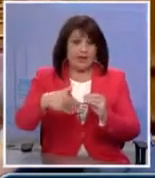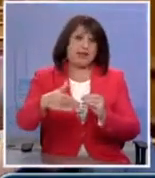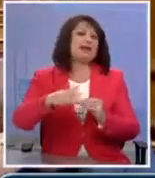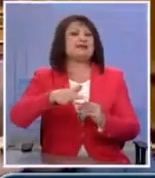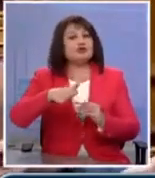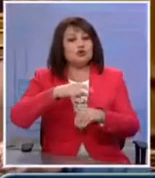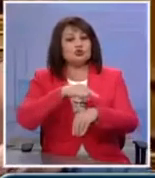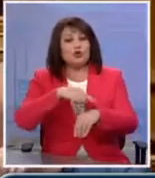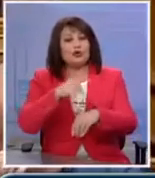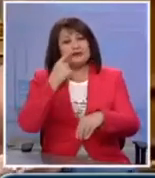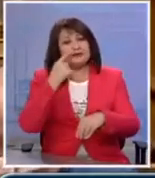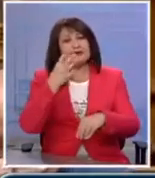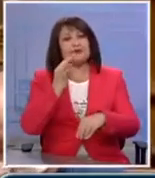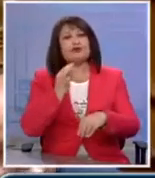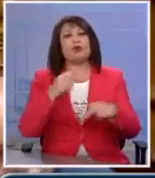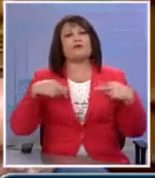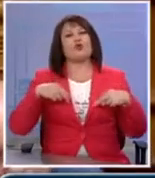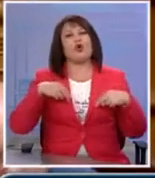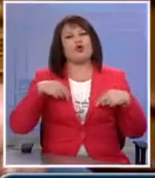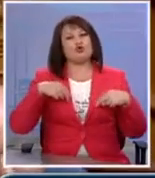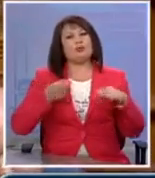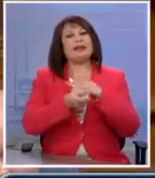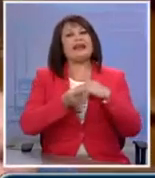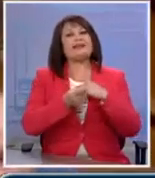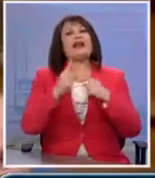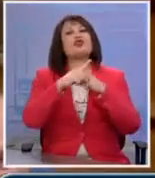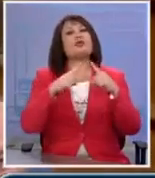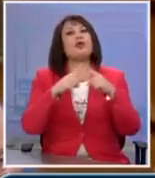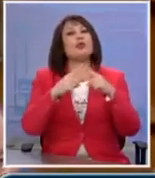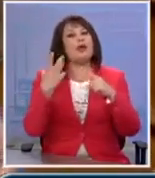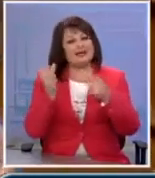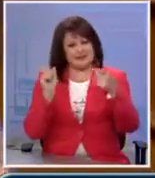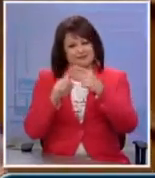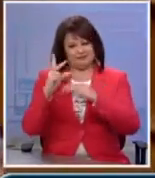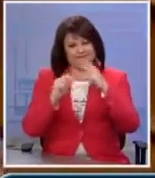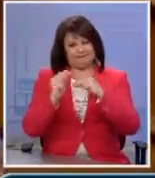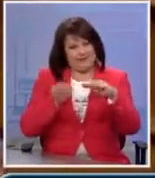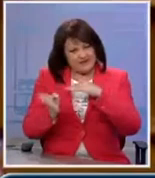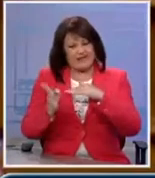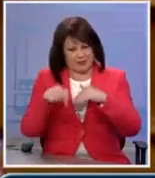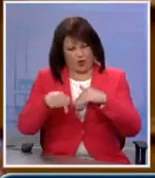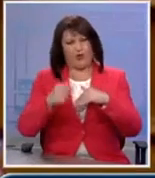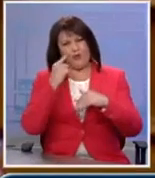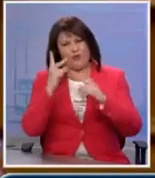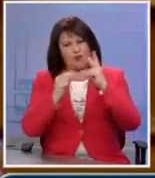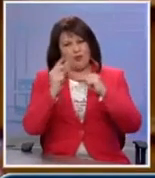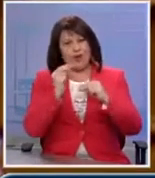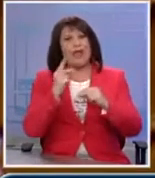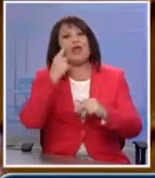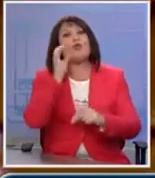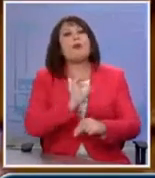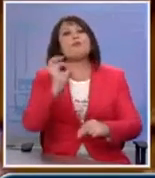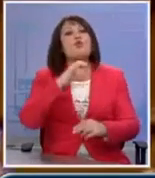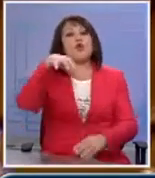ίσως και ώρες, γι' αυτό έφυγε η κυρία Χριστοδουλοπούλου, γιατί έχει μια σύσκεψη, Θα εντοπιστεί αυτός ο χώρος ώστε να υπάρξει